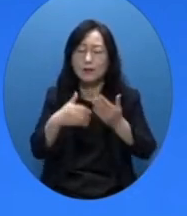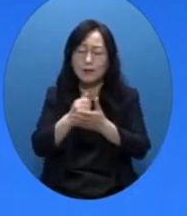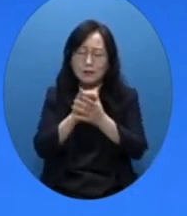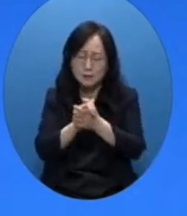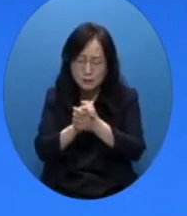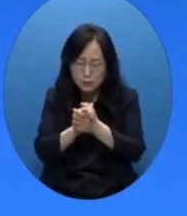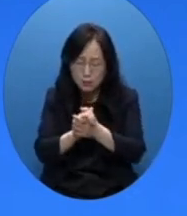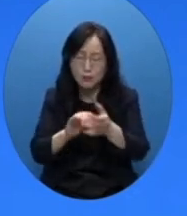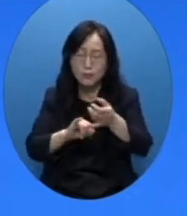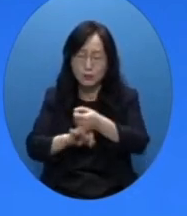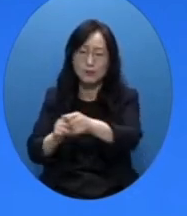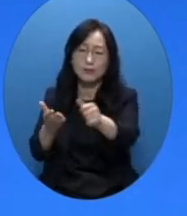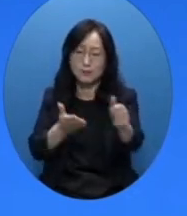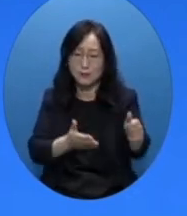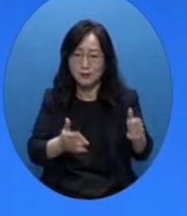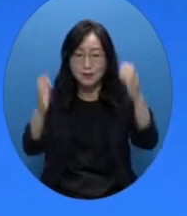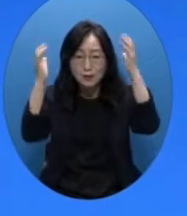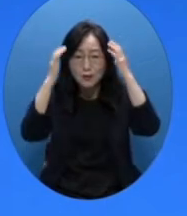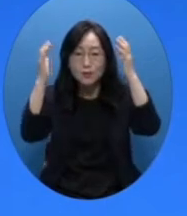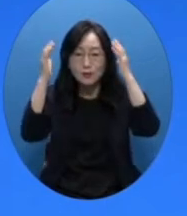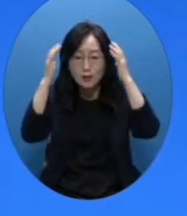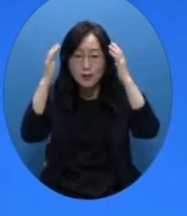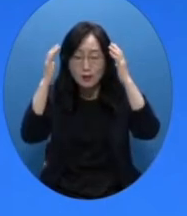것입니다. 고난은 우리를